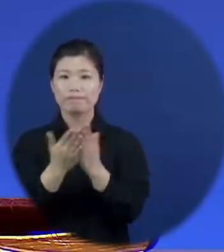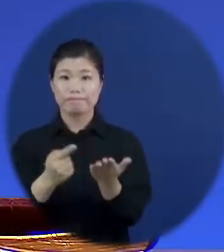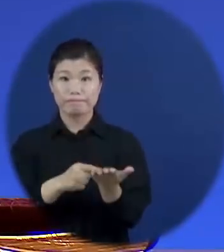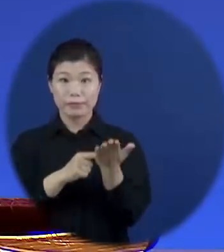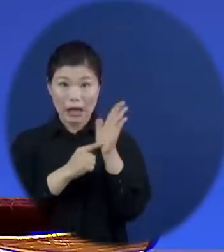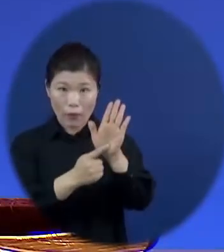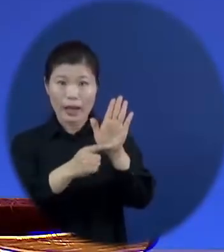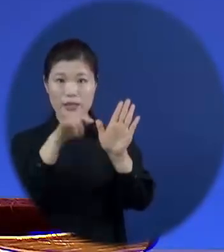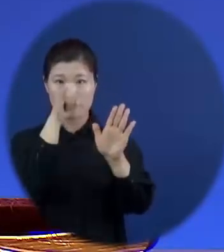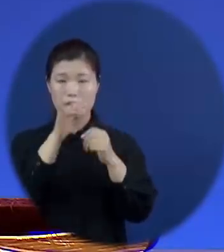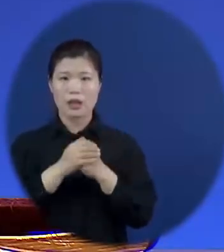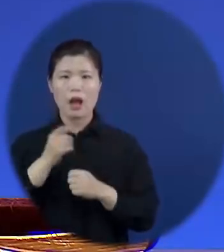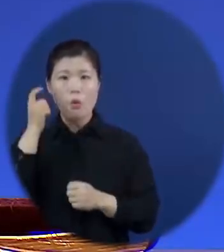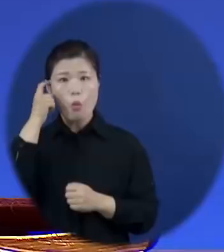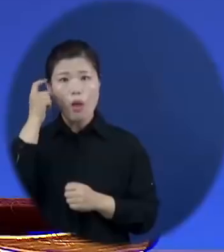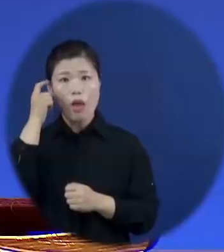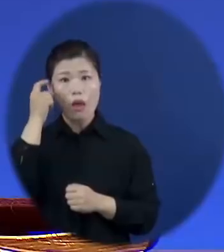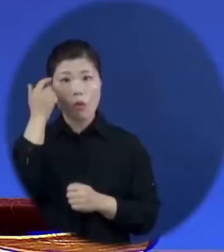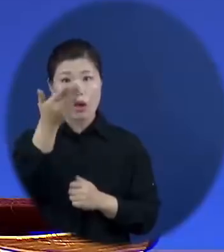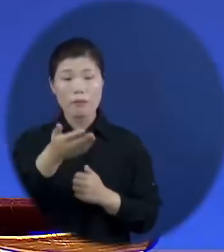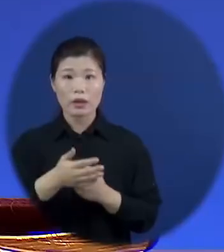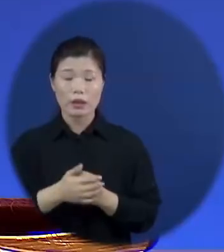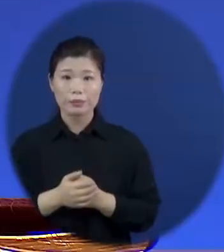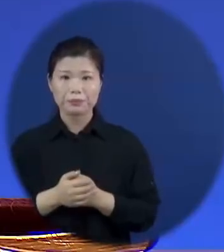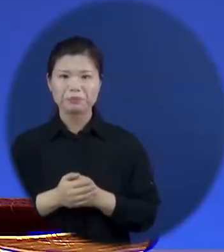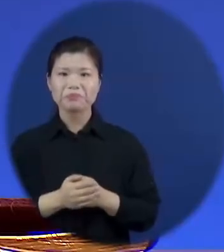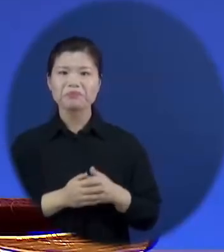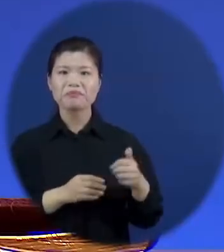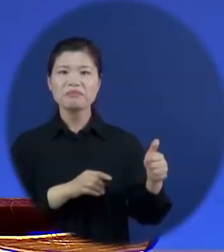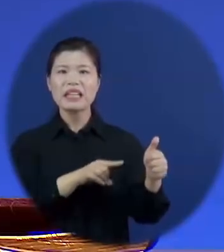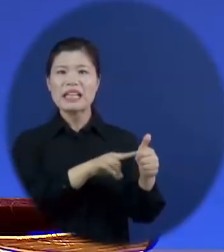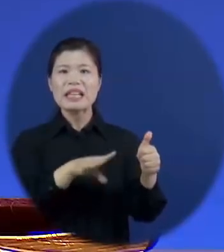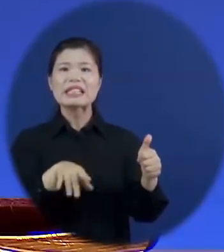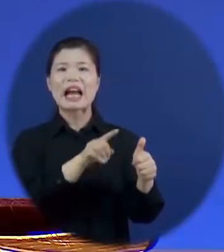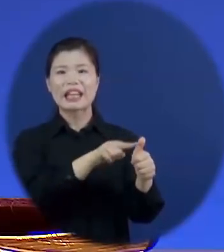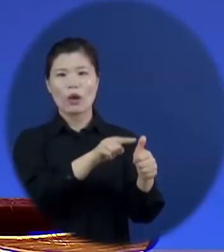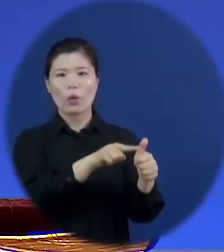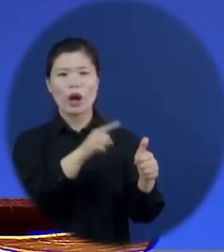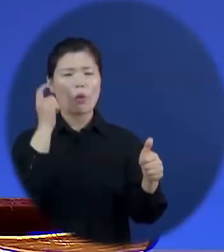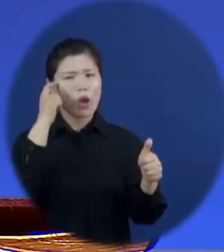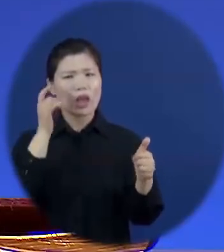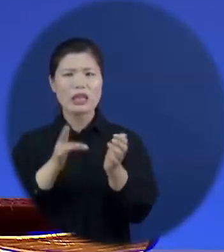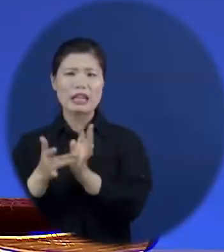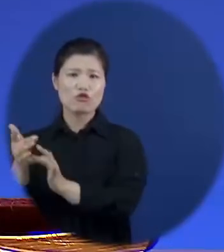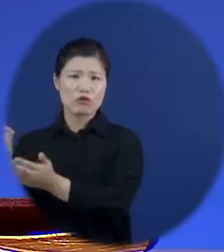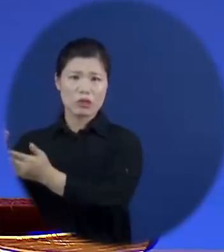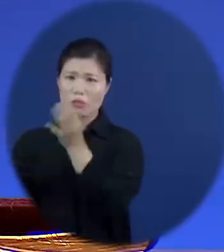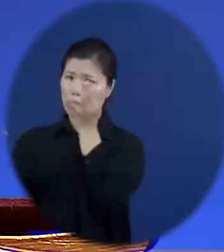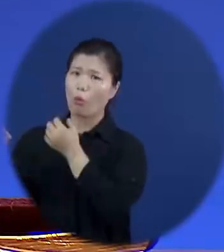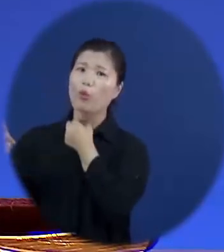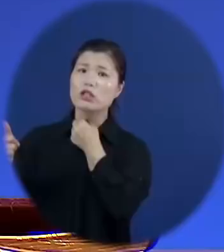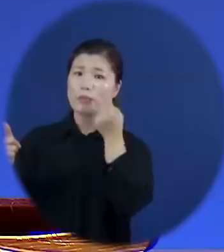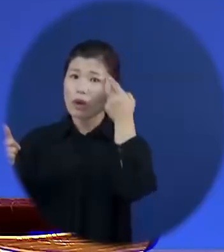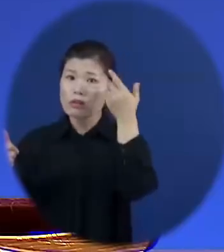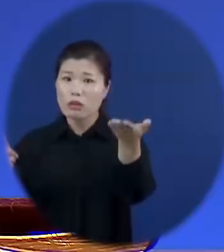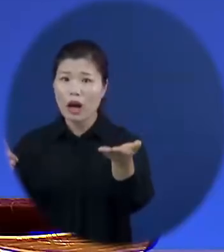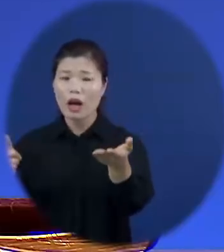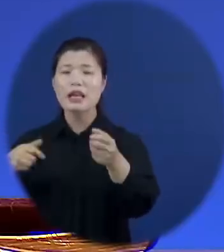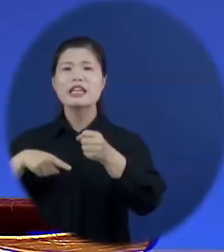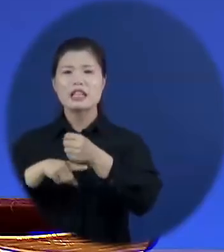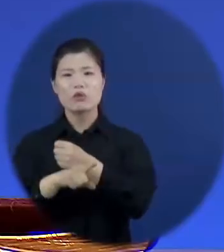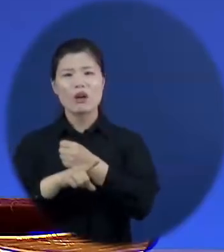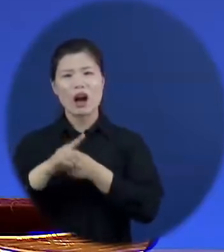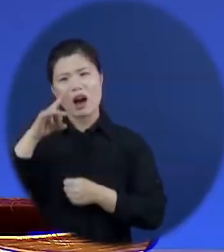되어 있습니다. 왜 그랬을까요? 삭개오가 왜 예수님을 보고 싶어 했을까요? 그